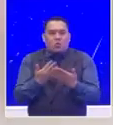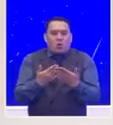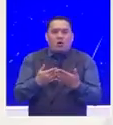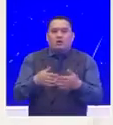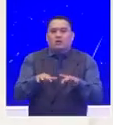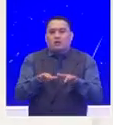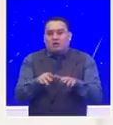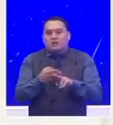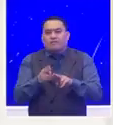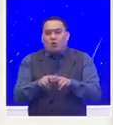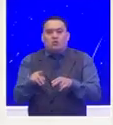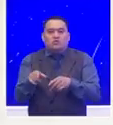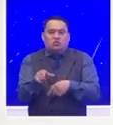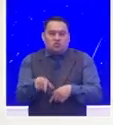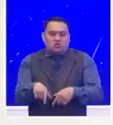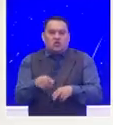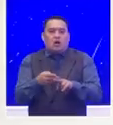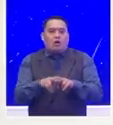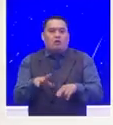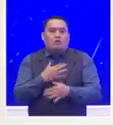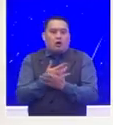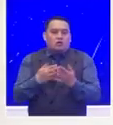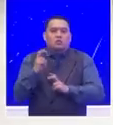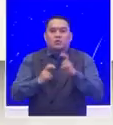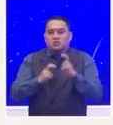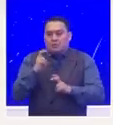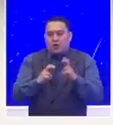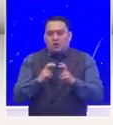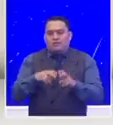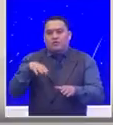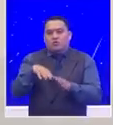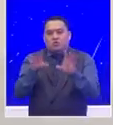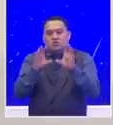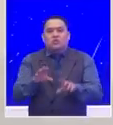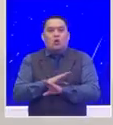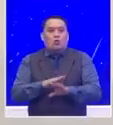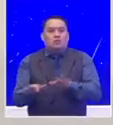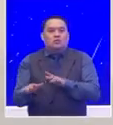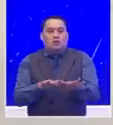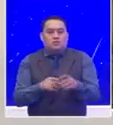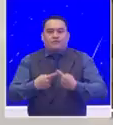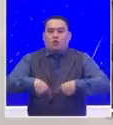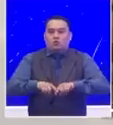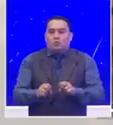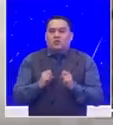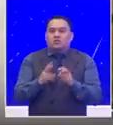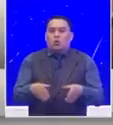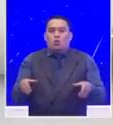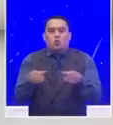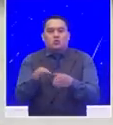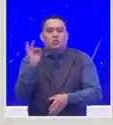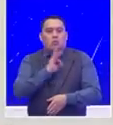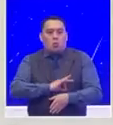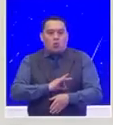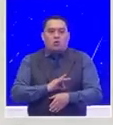кассовых аппаратов и фискальных чеков различных предприятий. Для ведения незаконной деятельности члены организованной преступной группы